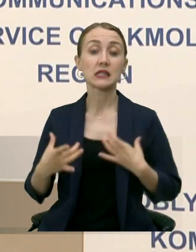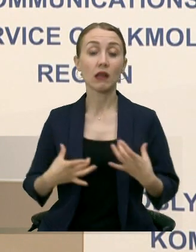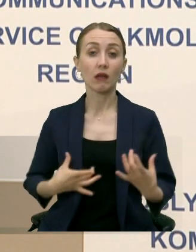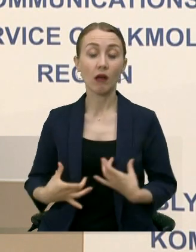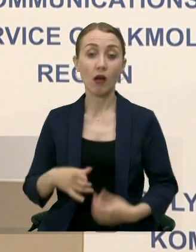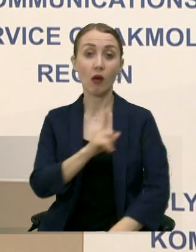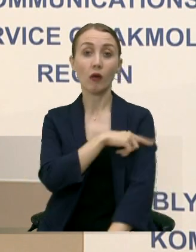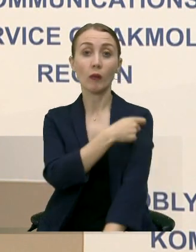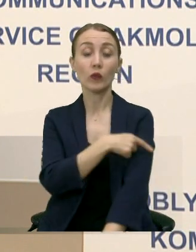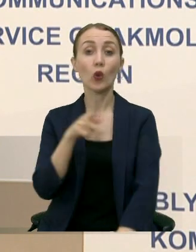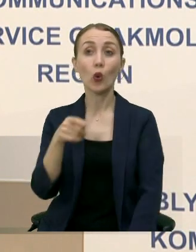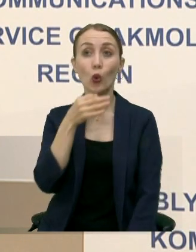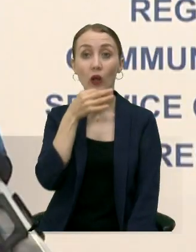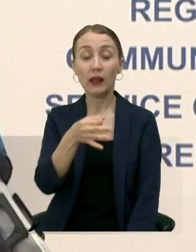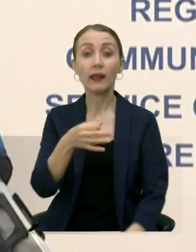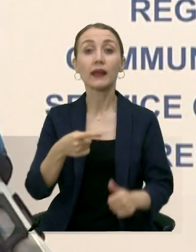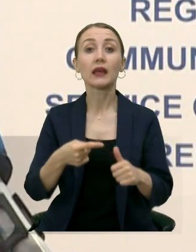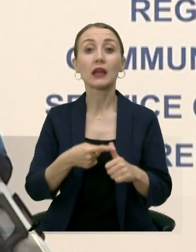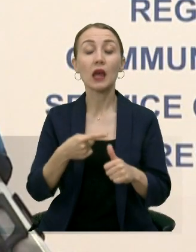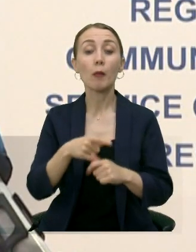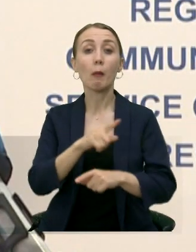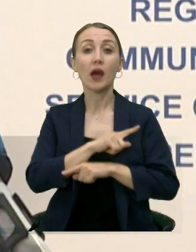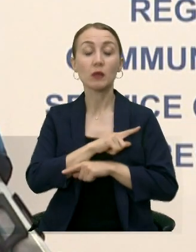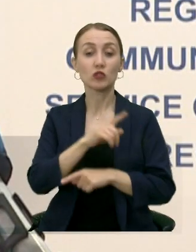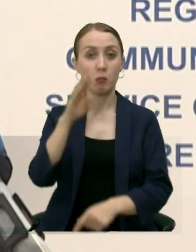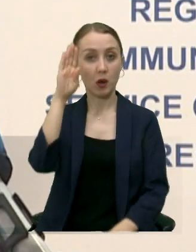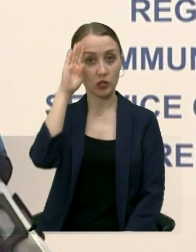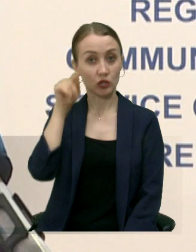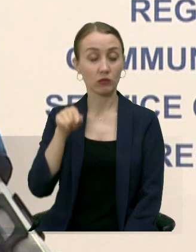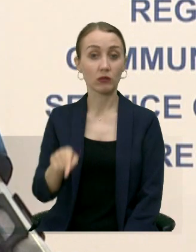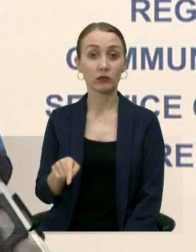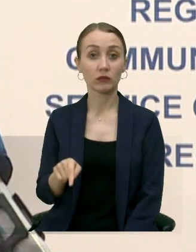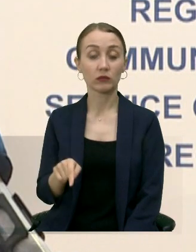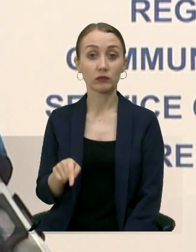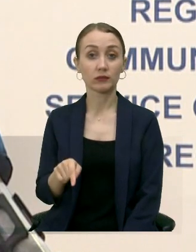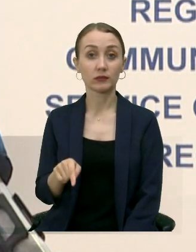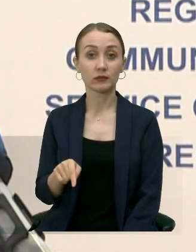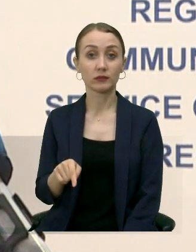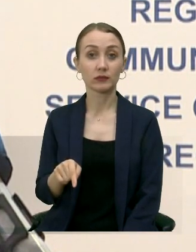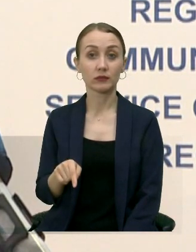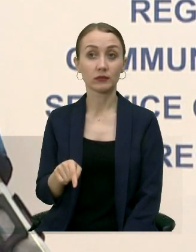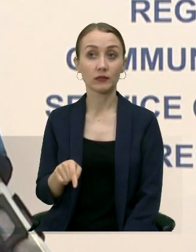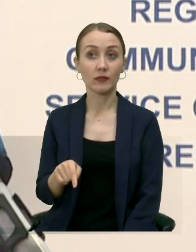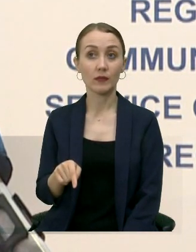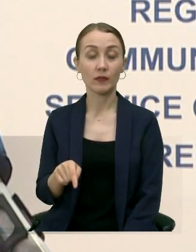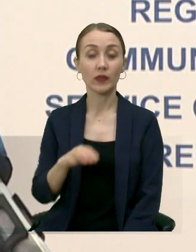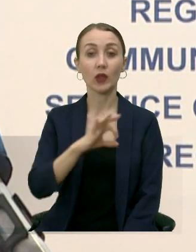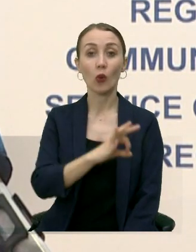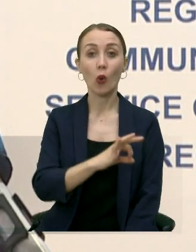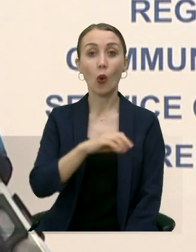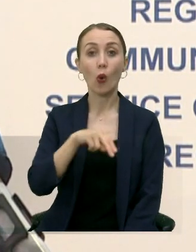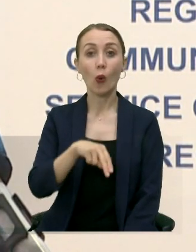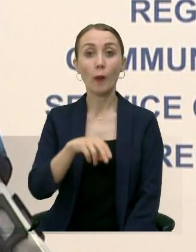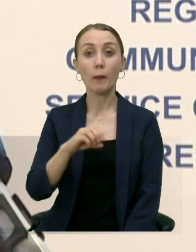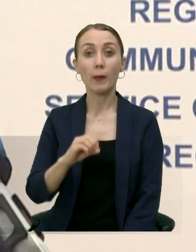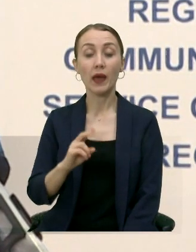Ребенок назвал себя именем погибшего мальчика. То есть органы опеки, это